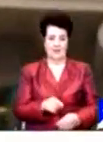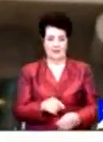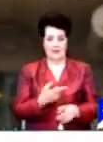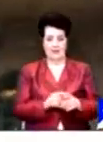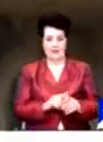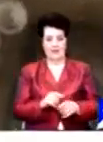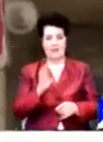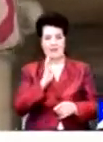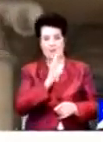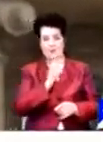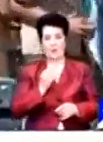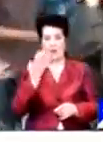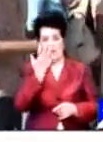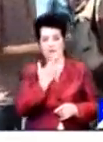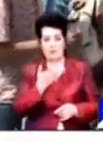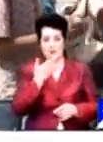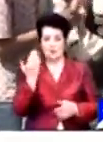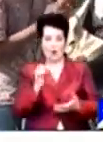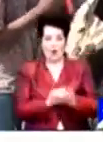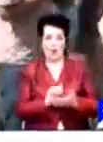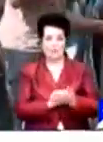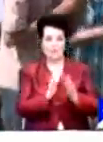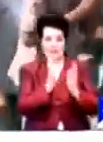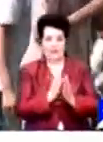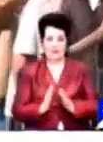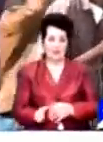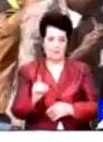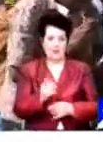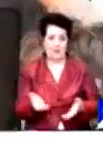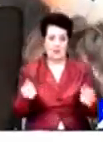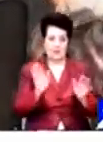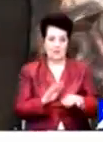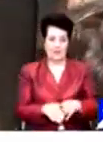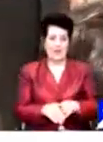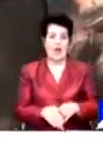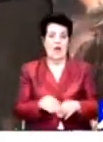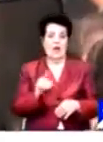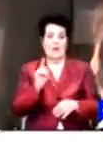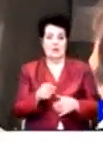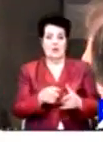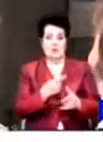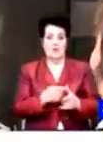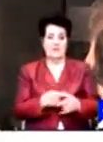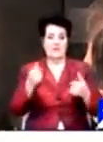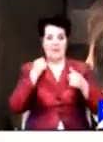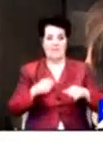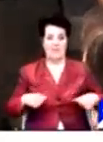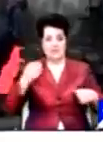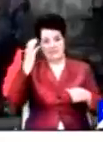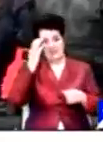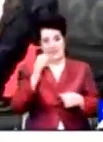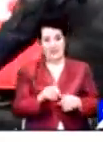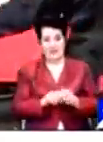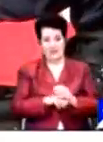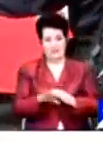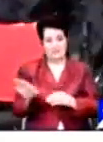Precădere din nordul Africii și nu au acte de regulă pentru a rămâne în hexagon. Așa numitele veste negre au refuzat să